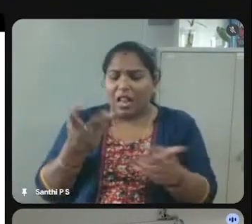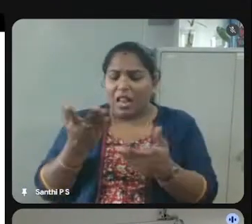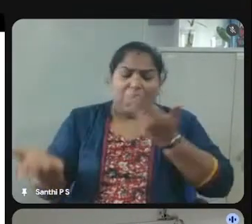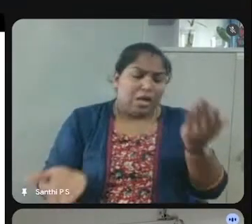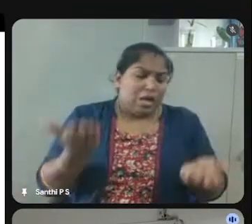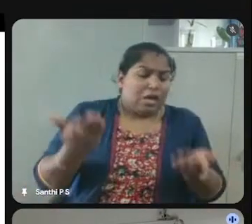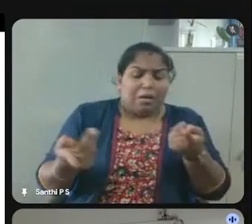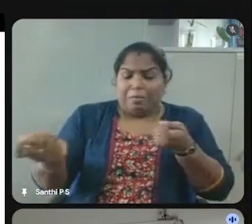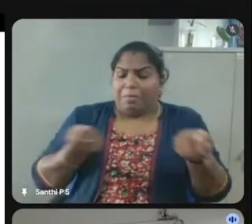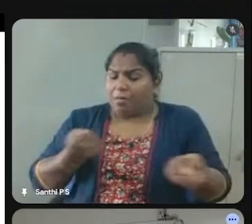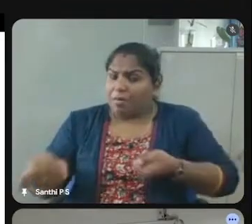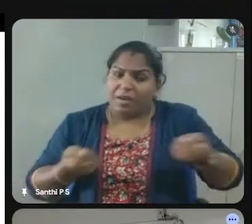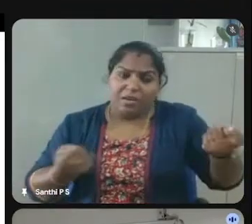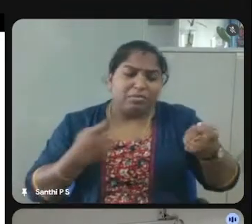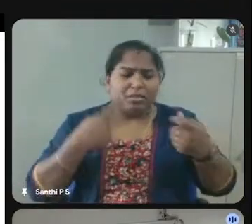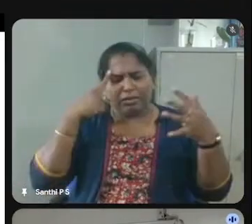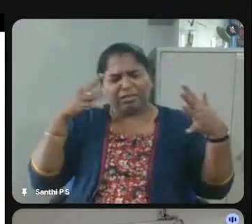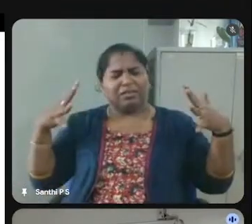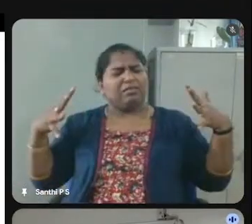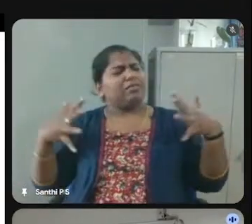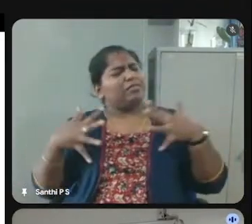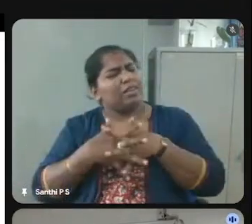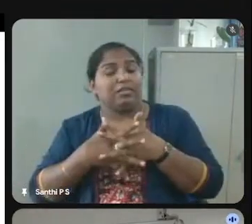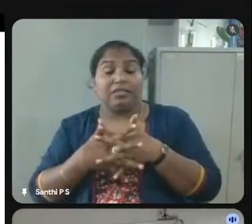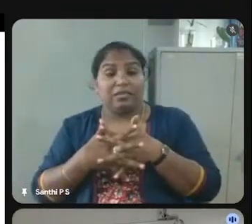അതുപോലെ വീട്ടിൽ വന്ന് വീട്ടിലെ കാര്യങ്ങൾ ചെയ്യണം, കുട്ടിയുടെ